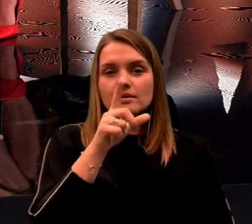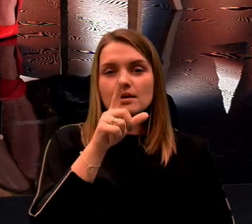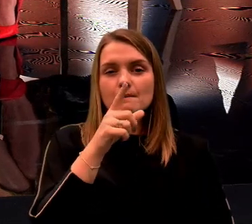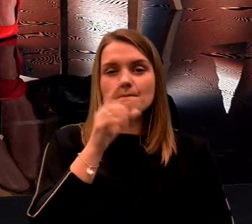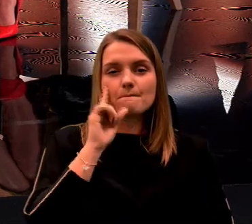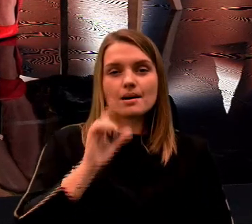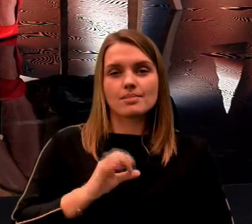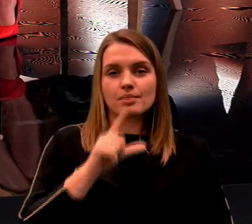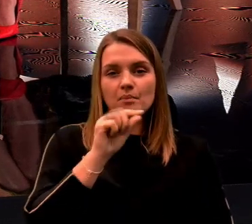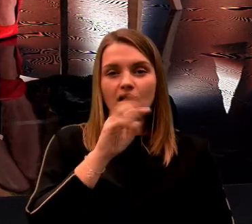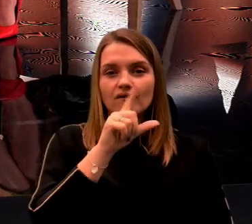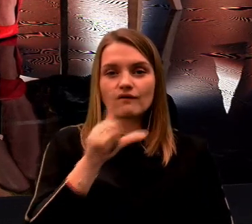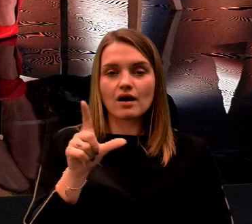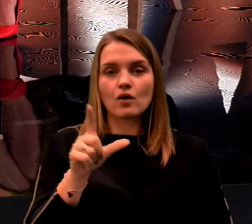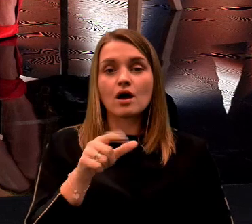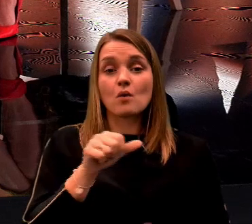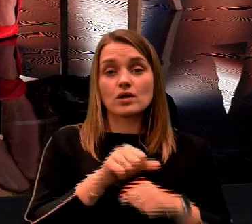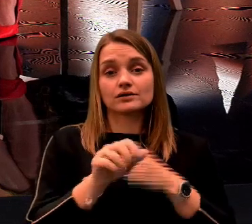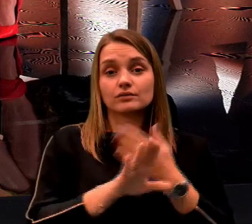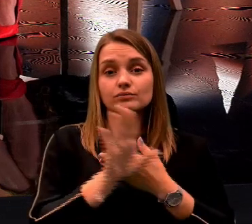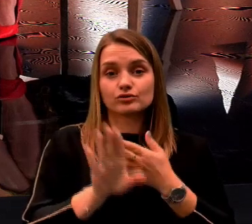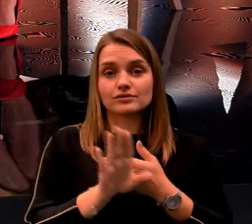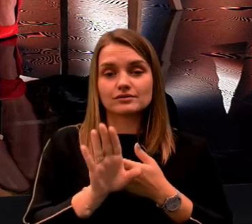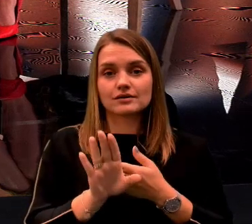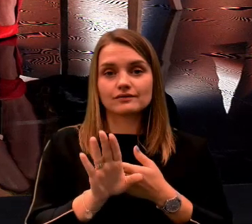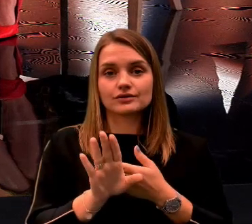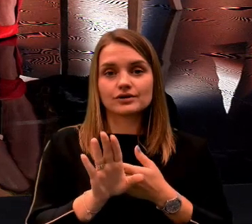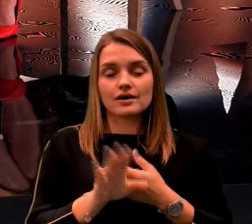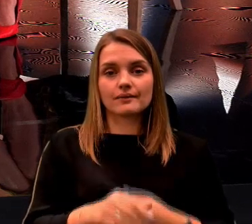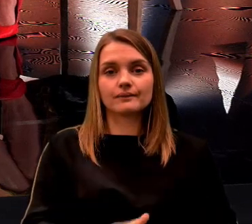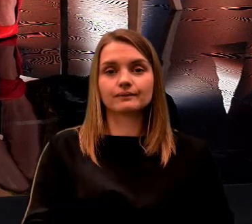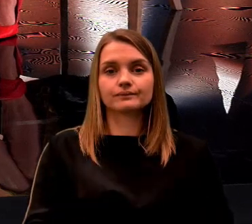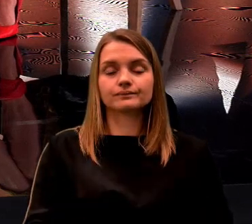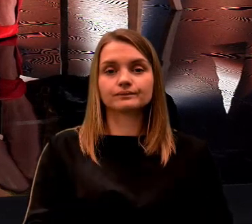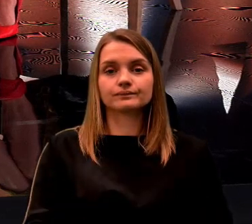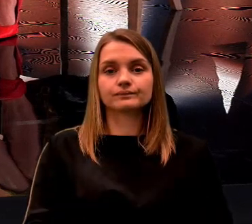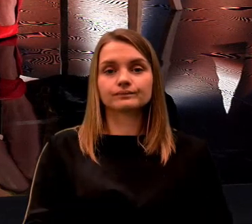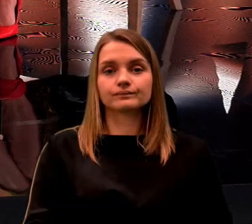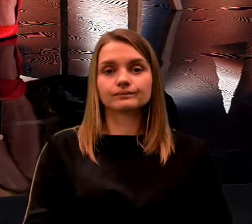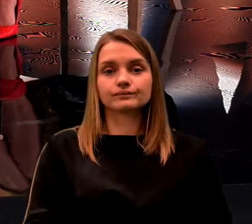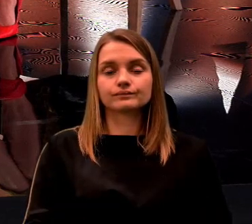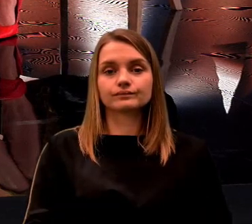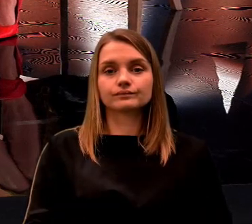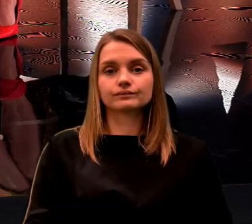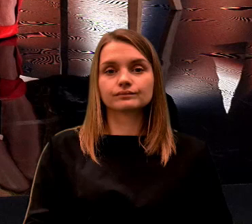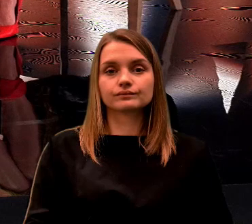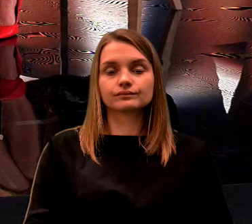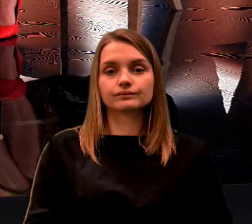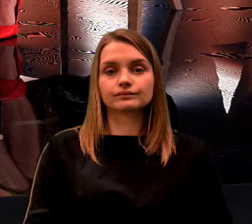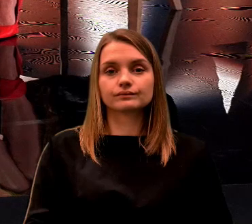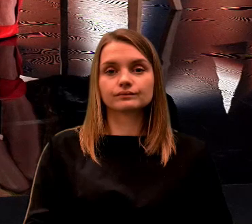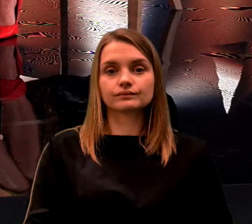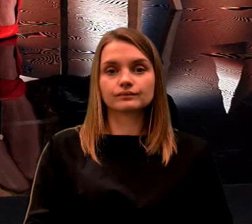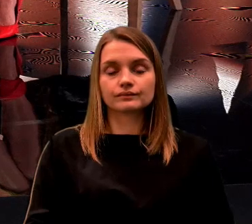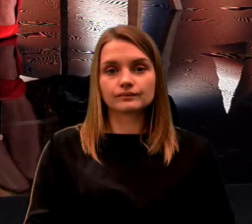tytułem odpowiedzi, ponieważ ja jestem przedstawicielem sektora publicznego. No więc jakby zupełnie druga strona sceny i tylko incydentalne